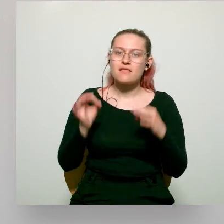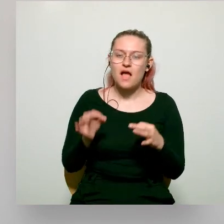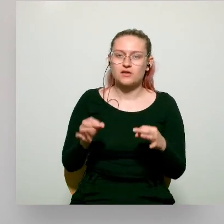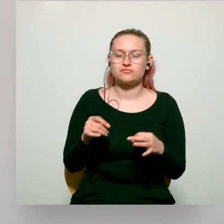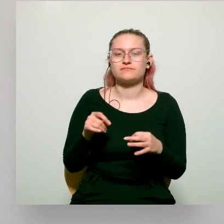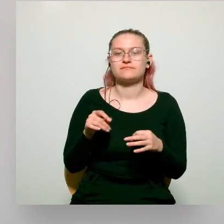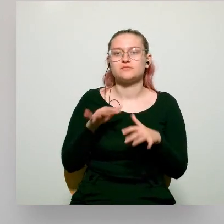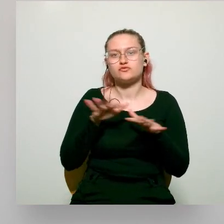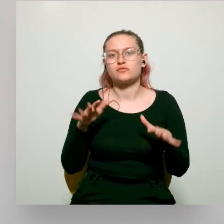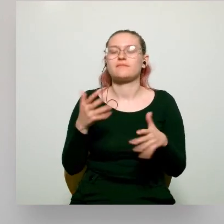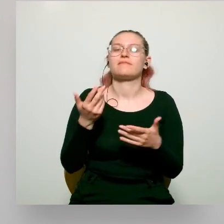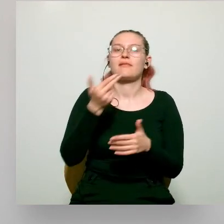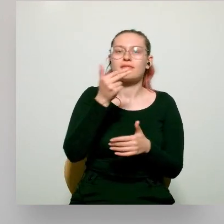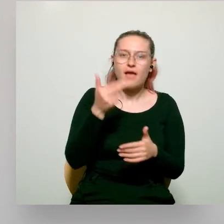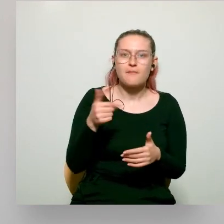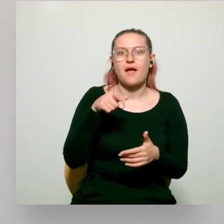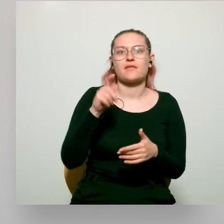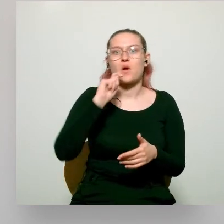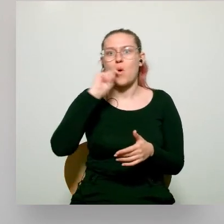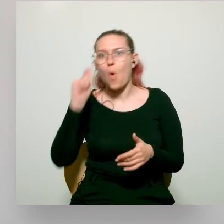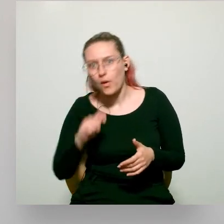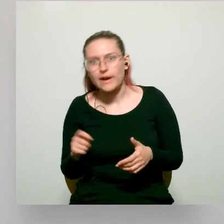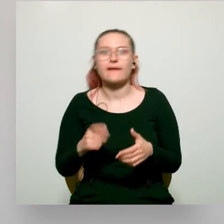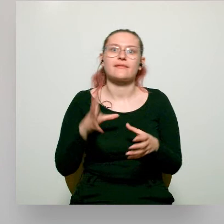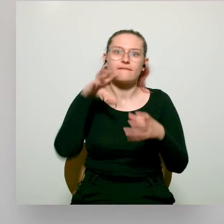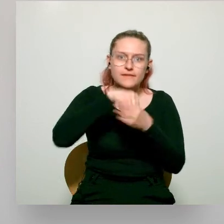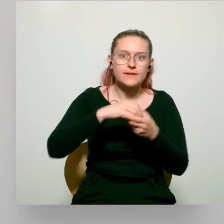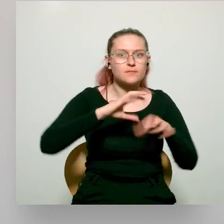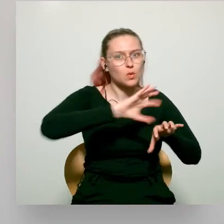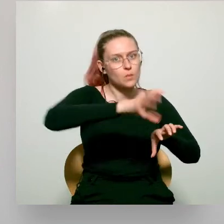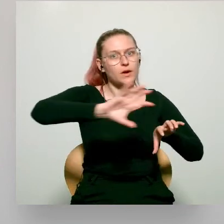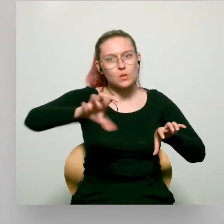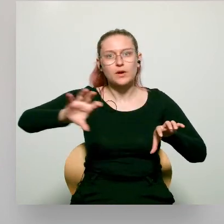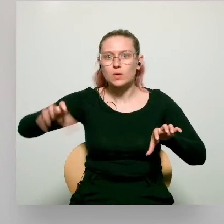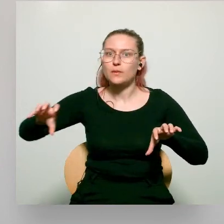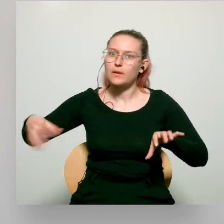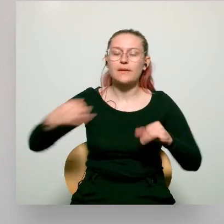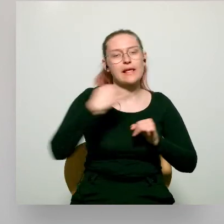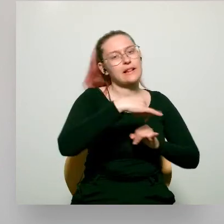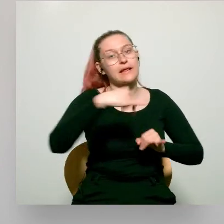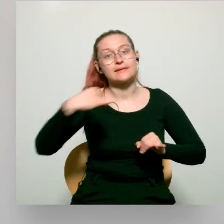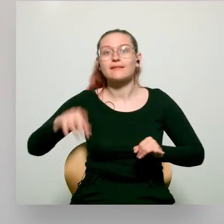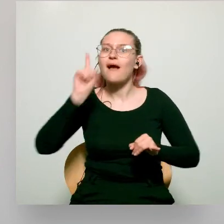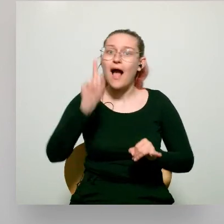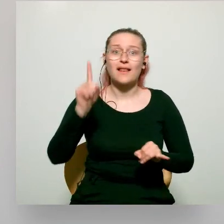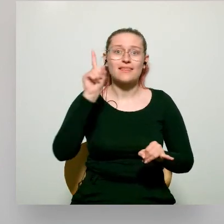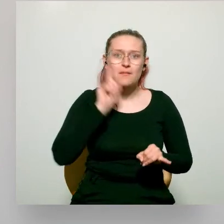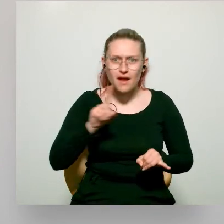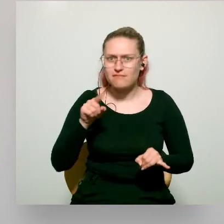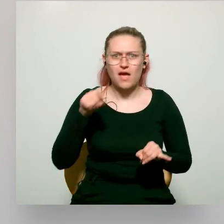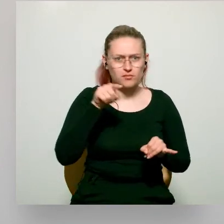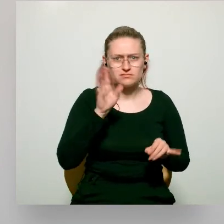podziałach wewnętrznych. Rzeczywiście Ukraina okazuje się jest podzielonym krajem, ale krajem funkcjonującym,